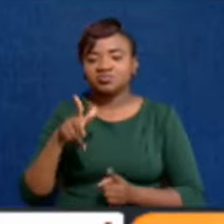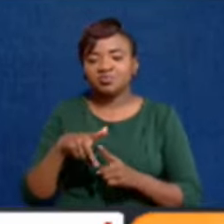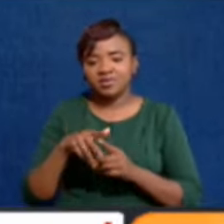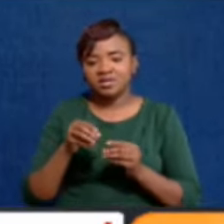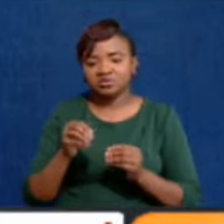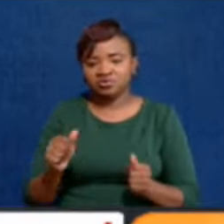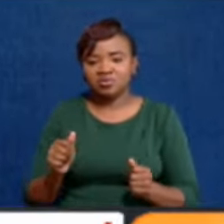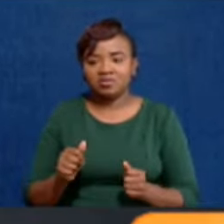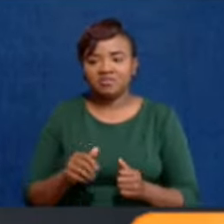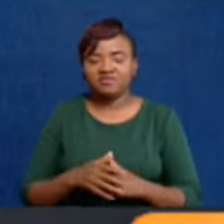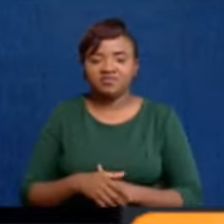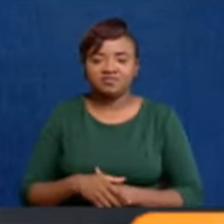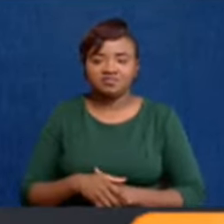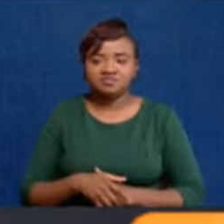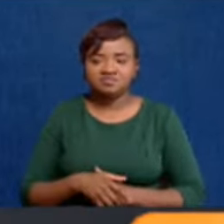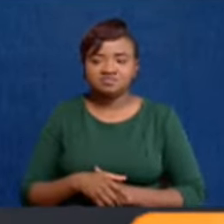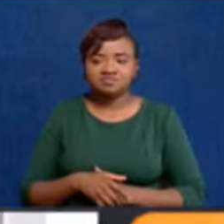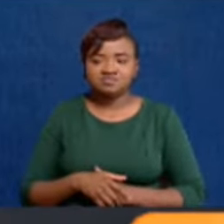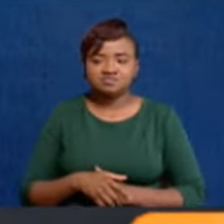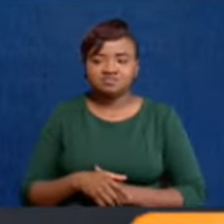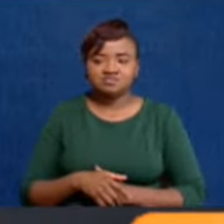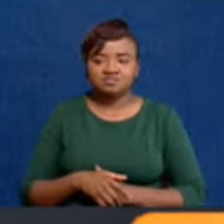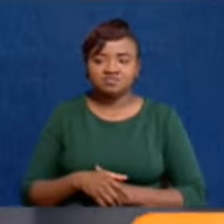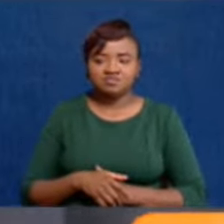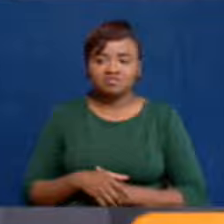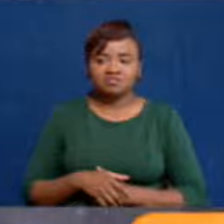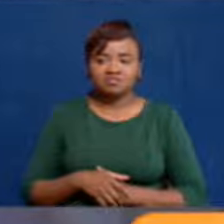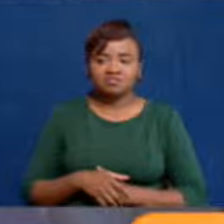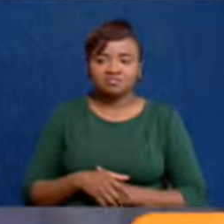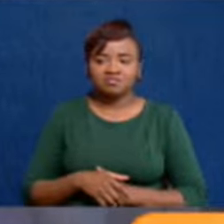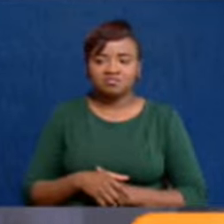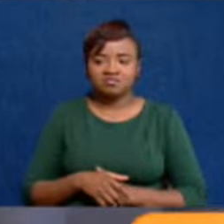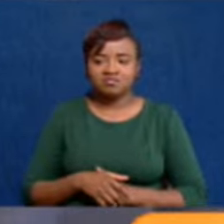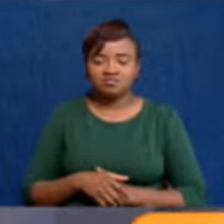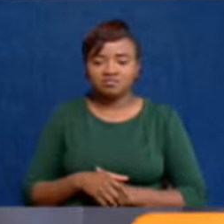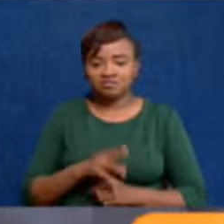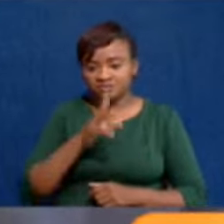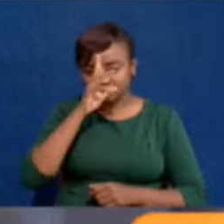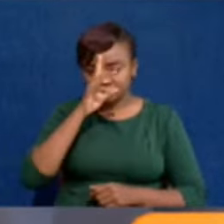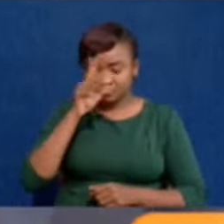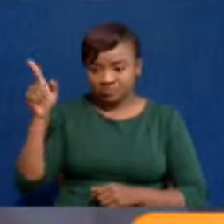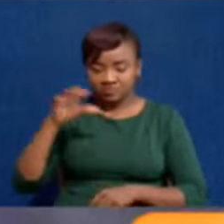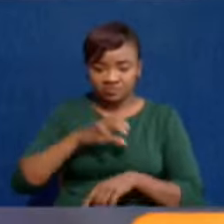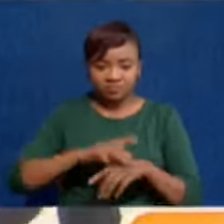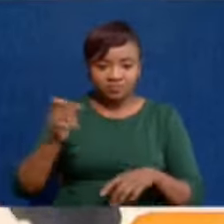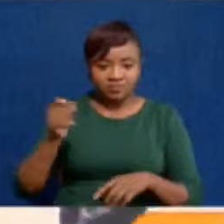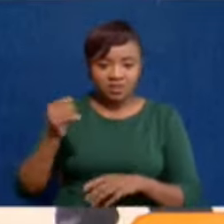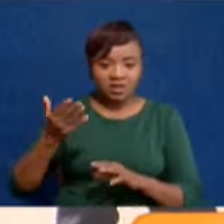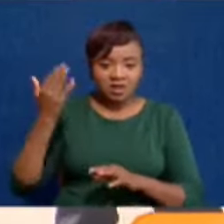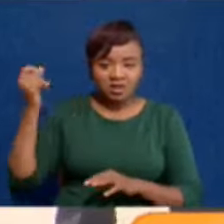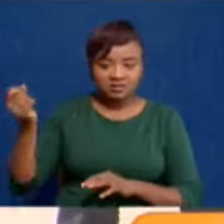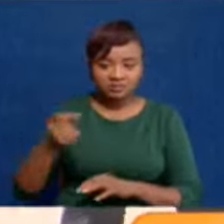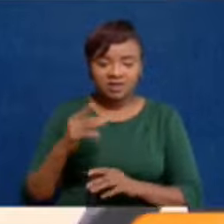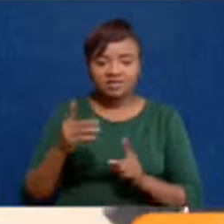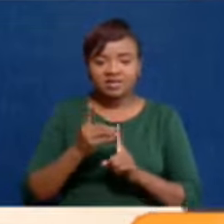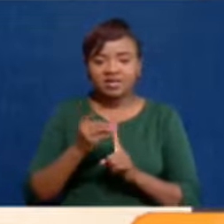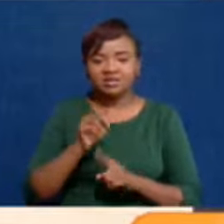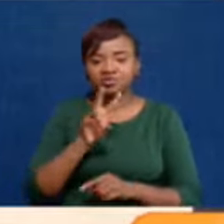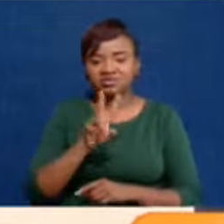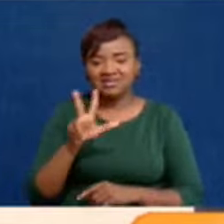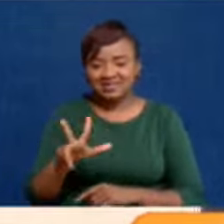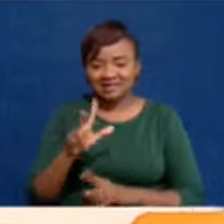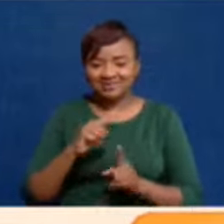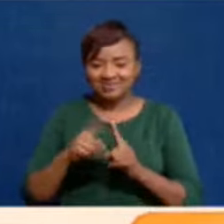is being optimized and it will be up and running. Maafisa wa polisi walilipwa mishahara ya mwezi jana tarehe 23.